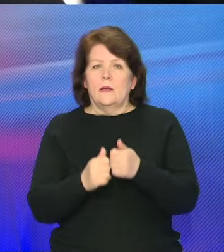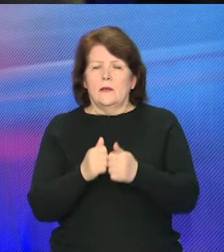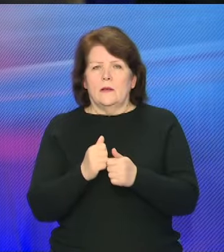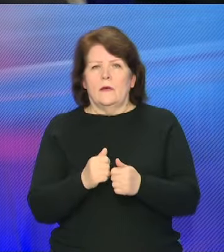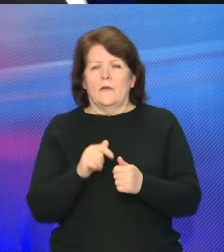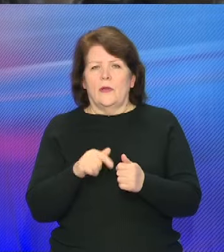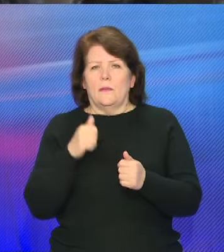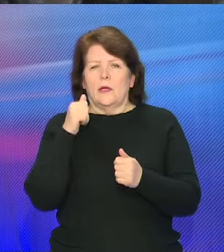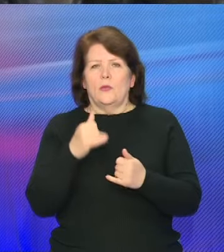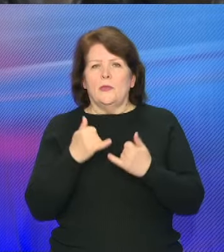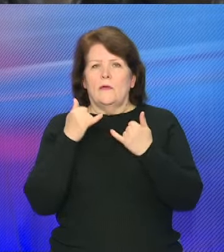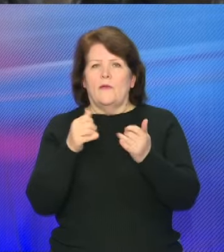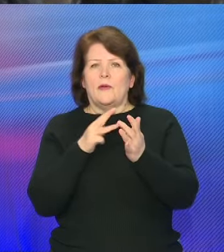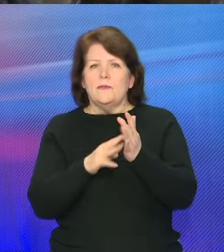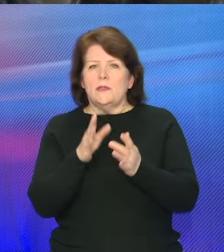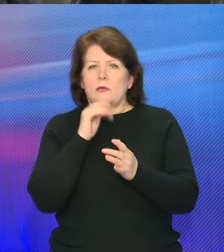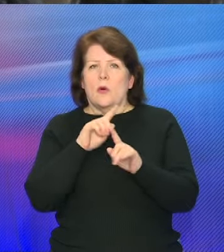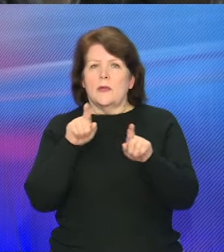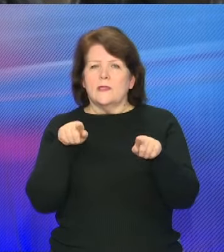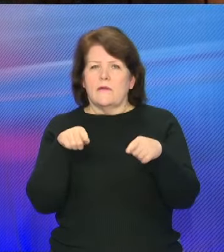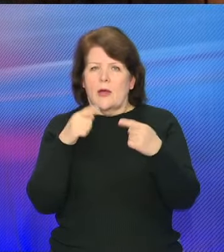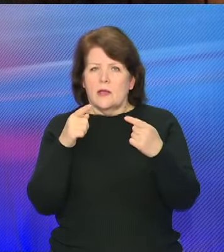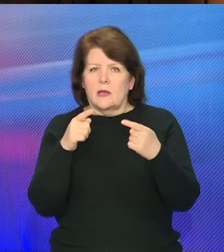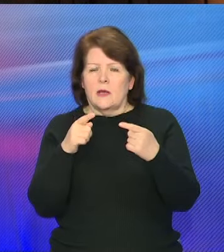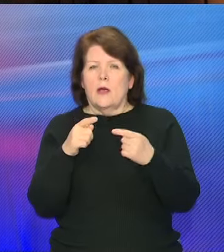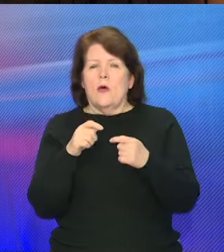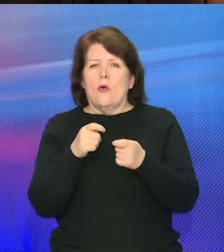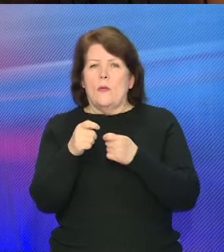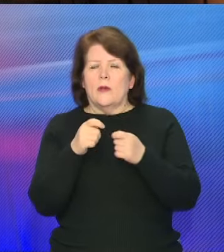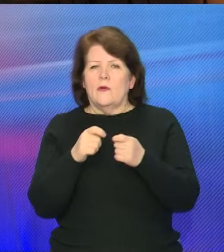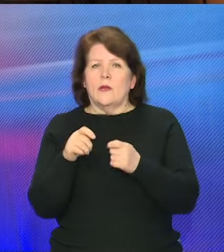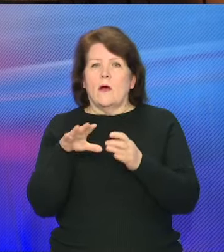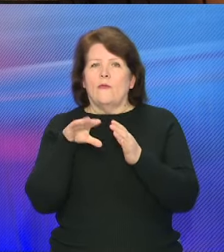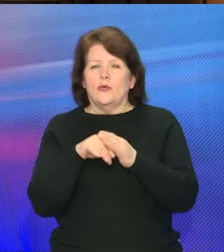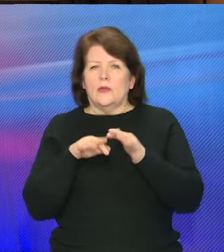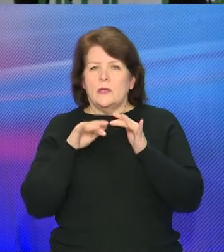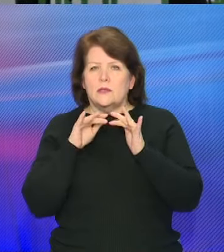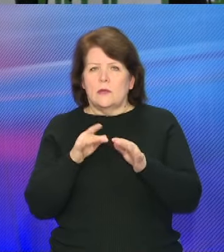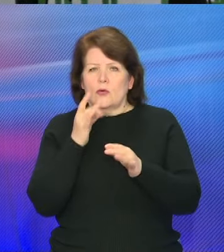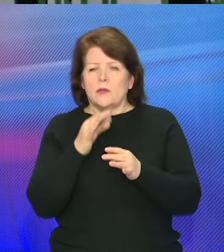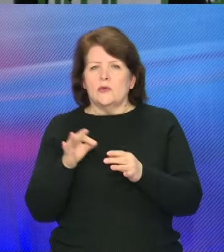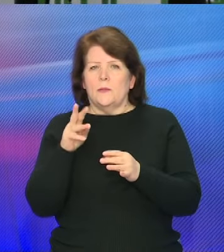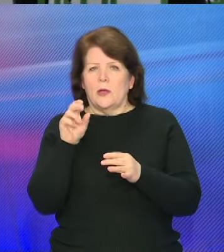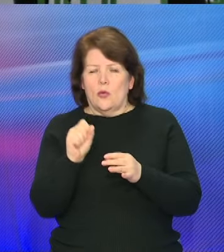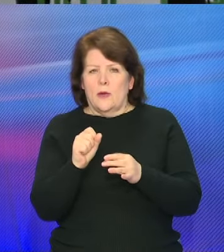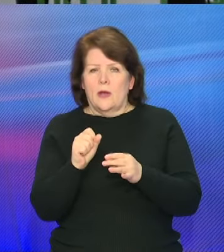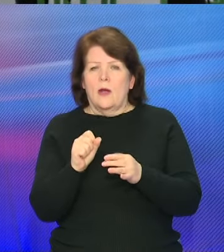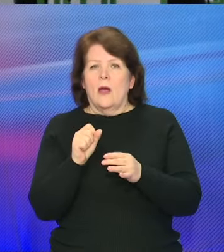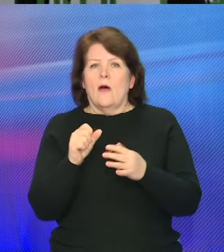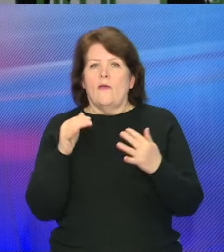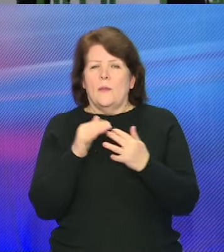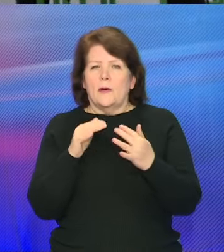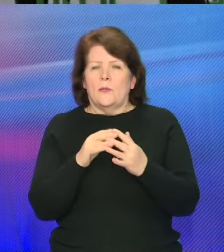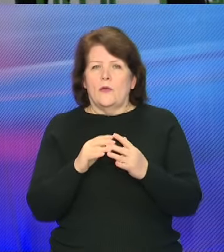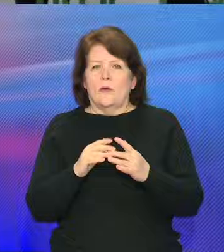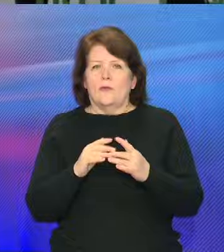сёлета прысвяцілі 80-годзю ўтварэння ўпраўлення ўнутраных спраў Гродзенскага аблвыканкама. У барацьбу за медалі ўступілі